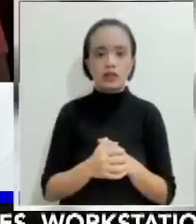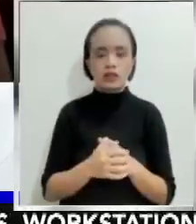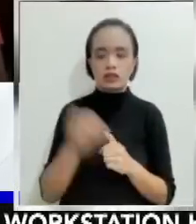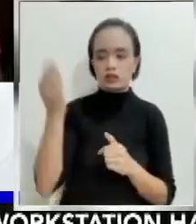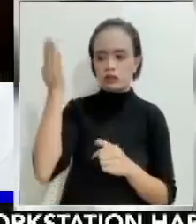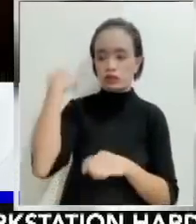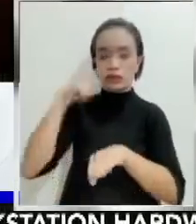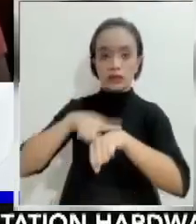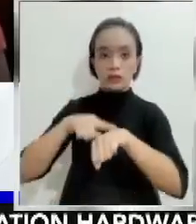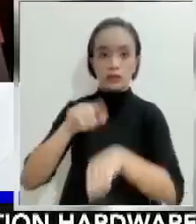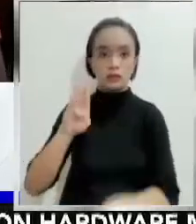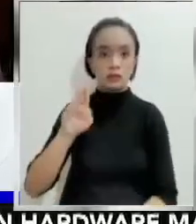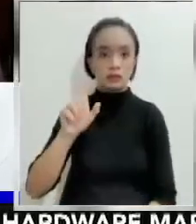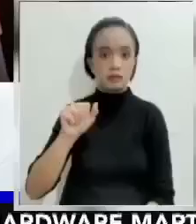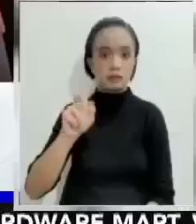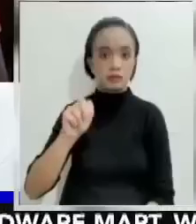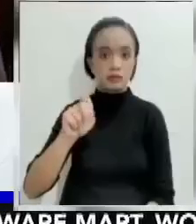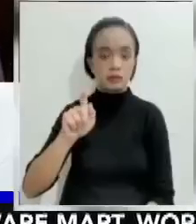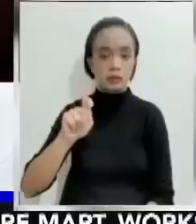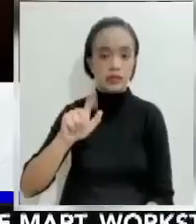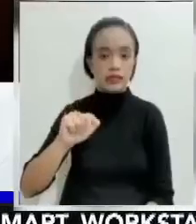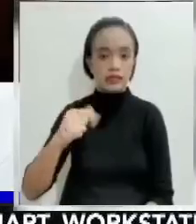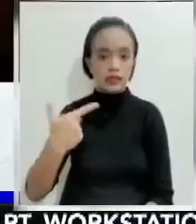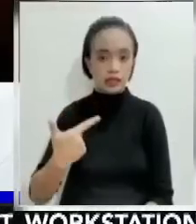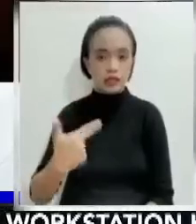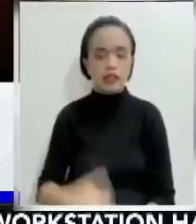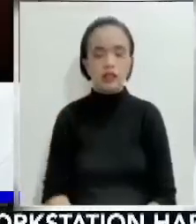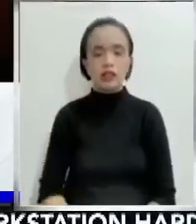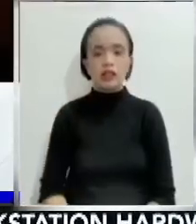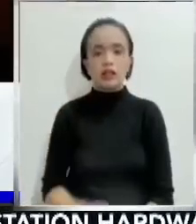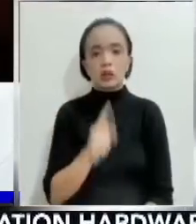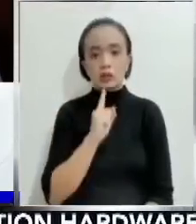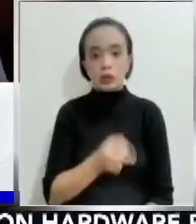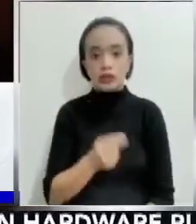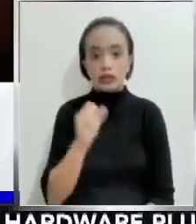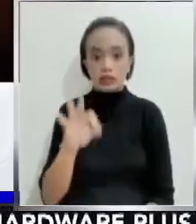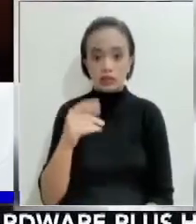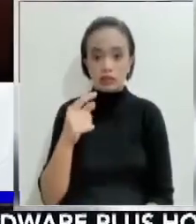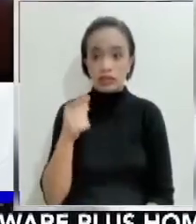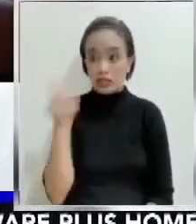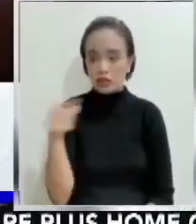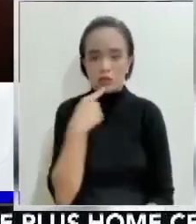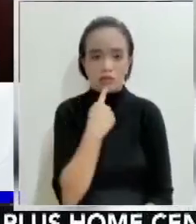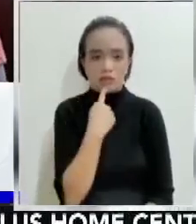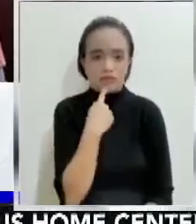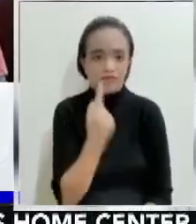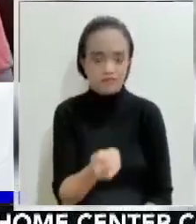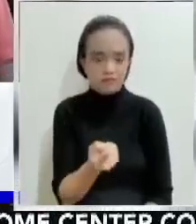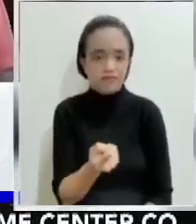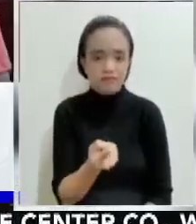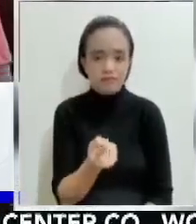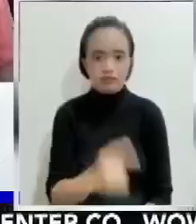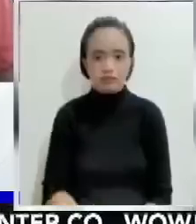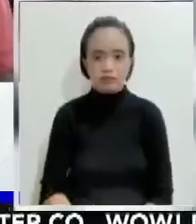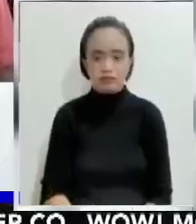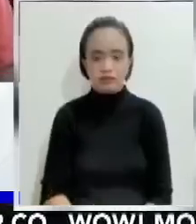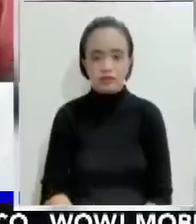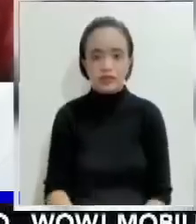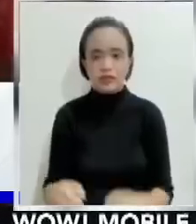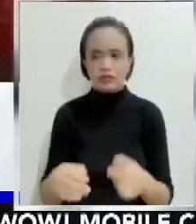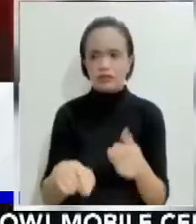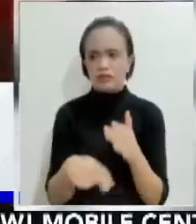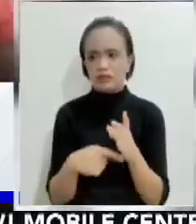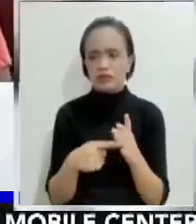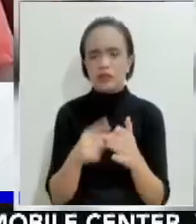eh talaga namang siguro kung magsasalita ka ng dalawa, isa hanggang dalawa, eh talaga